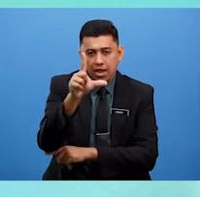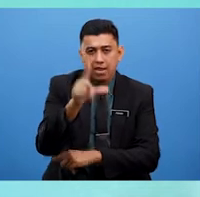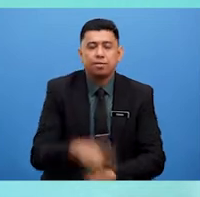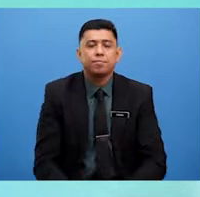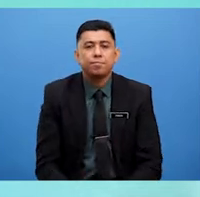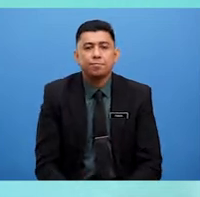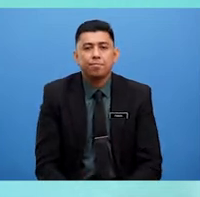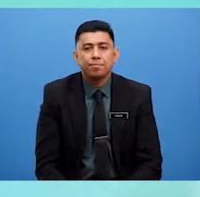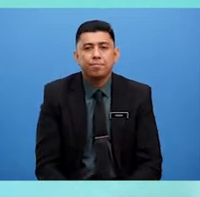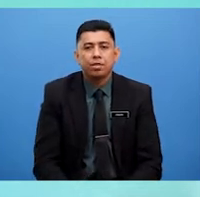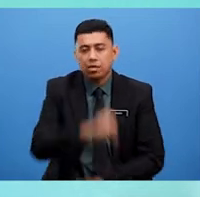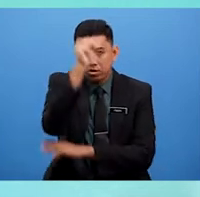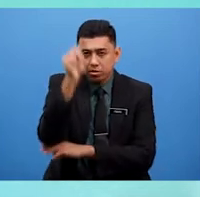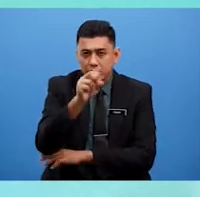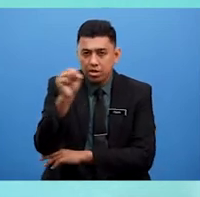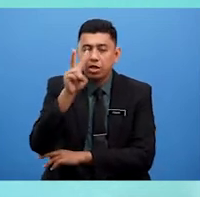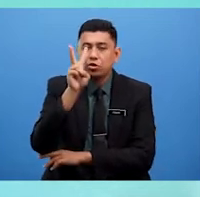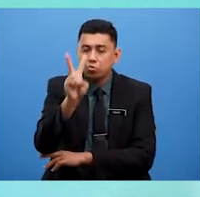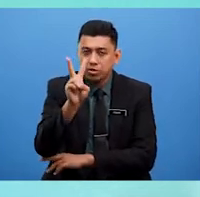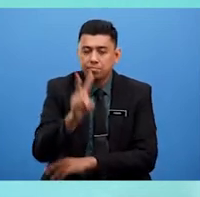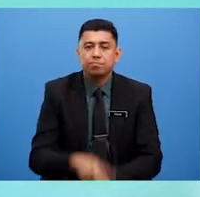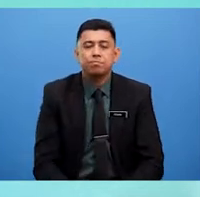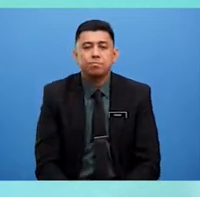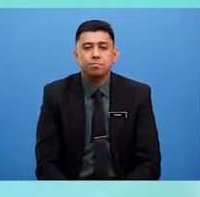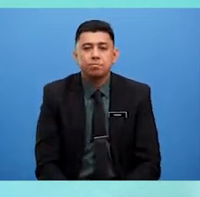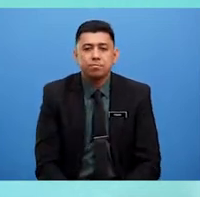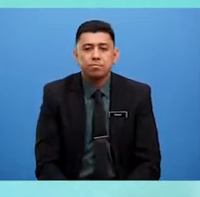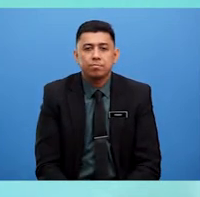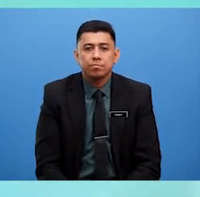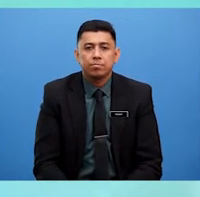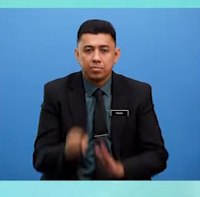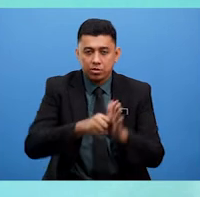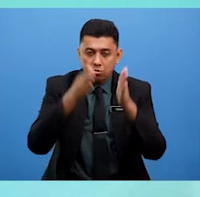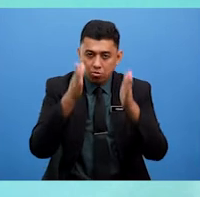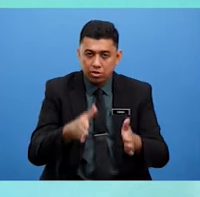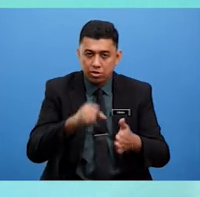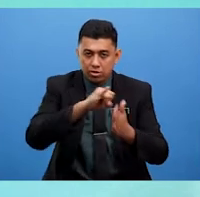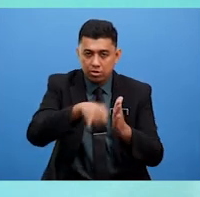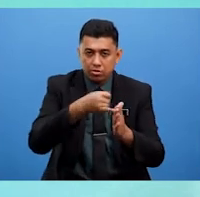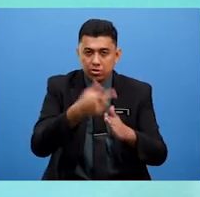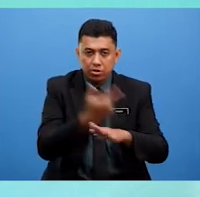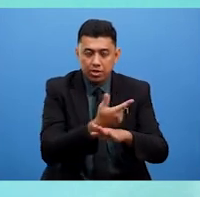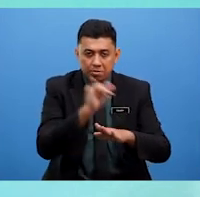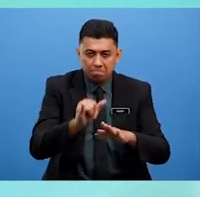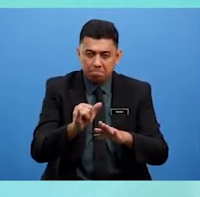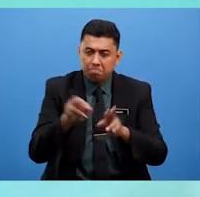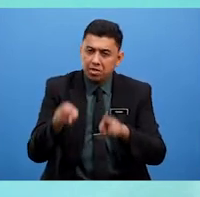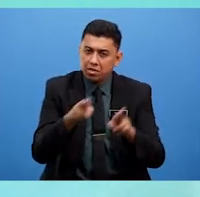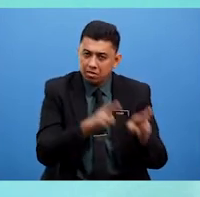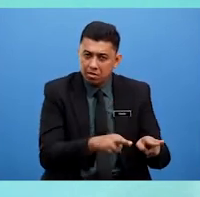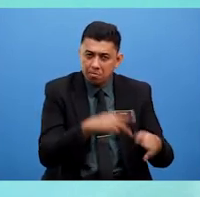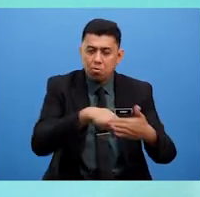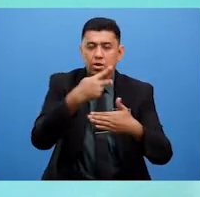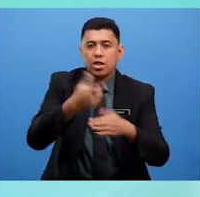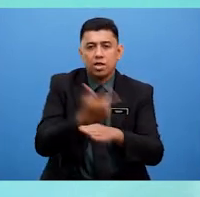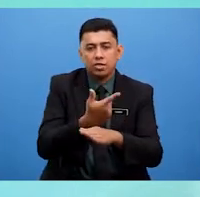KNL. Soalan yang kedua ialah, seorang jurulatih yang ingin merancang program latihan